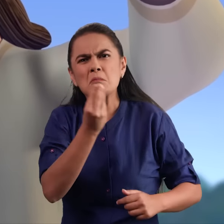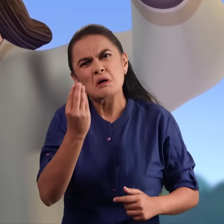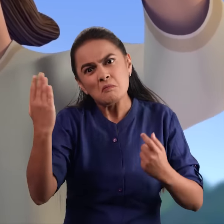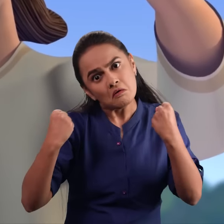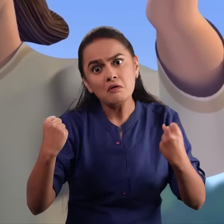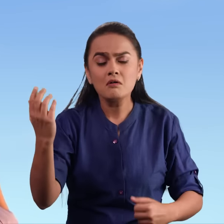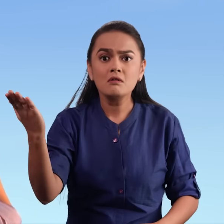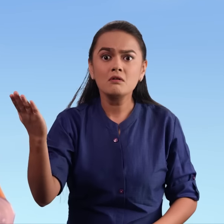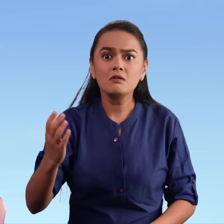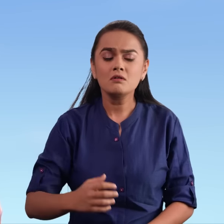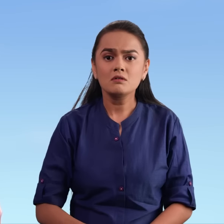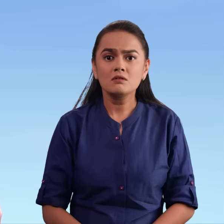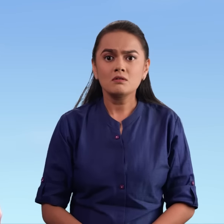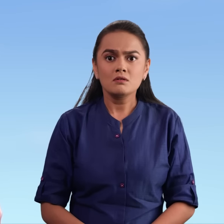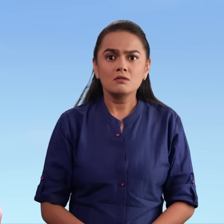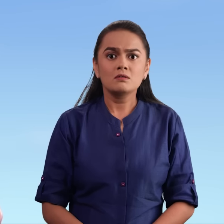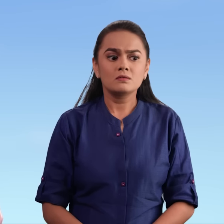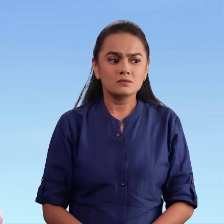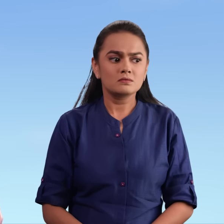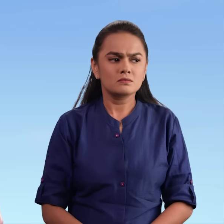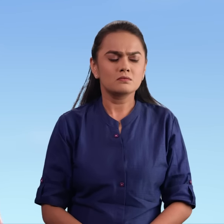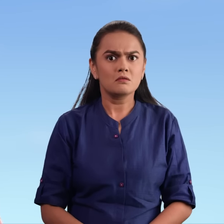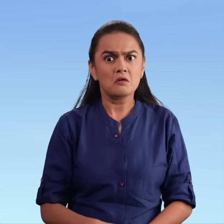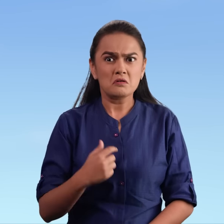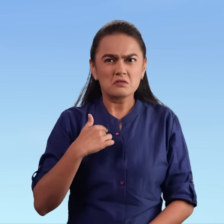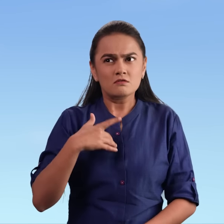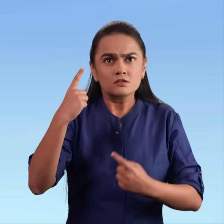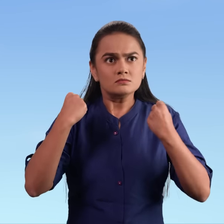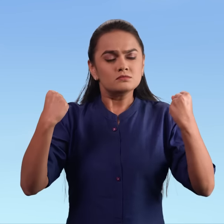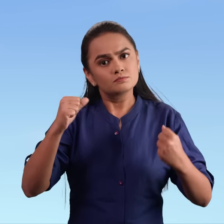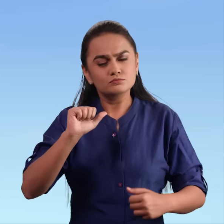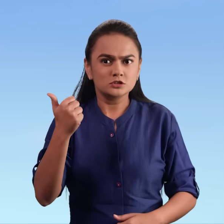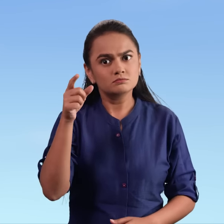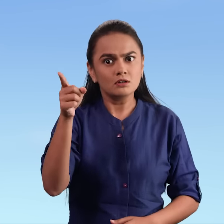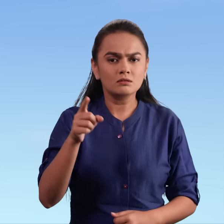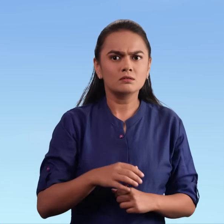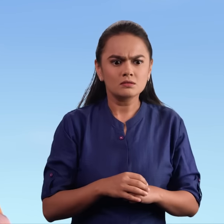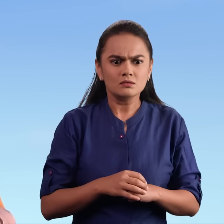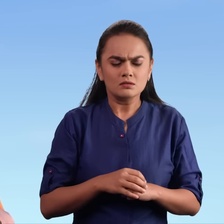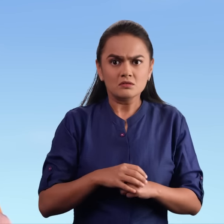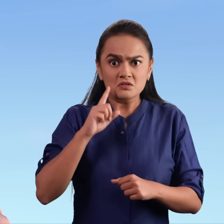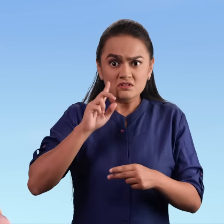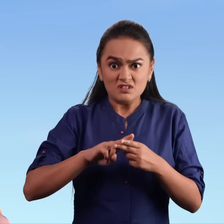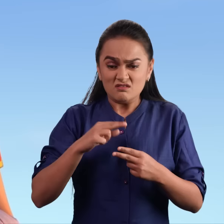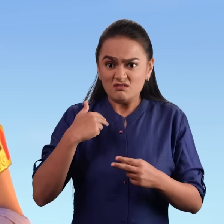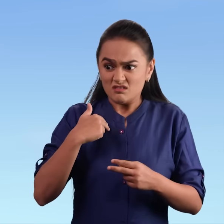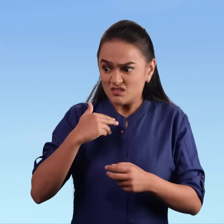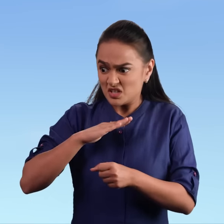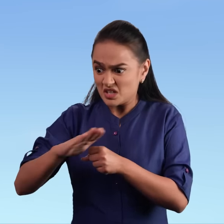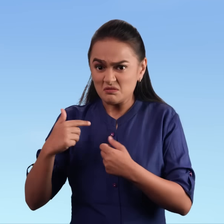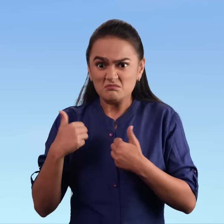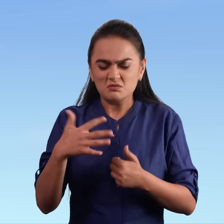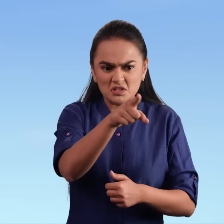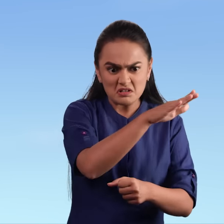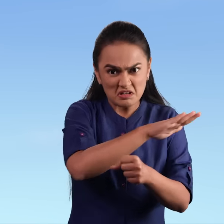उखाड़ फेंकता है। हाँ, वो सच में बड़ा शक्तिशाली है। यदि मेरे काल का कोई काल